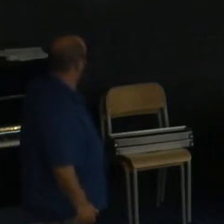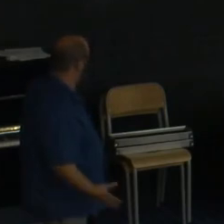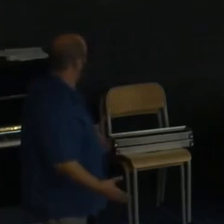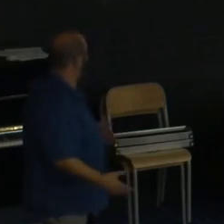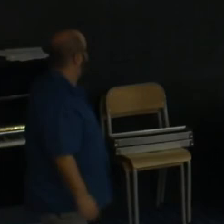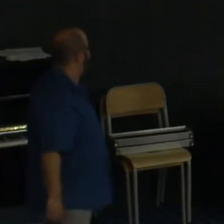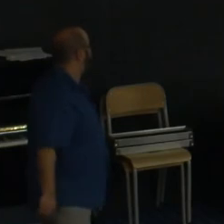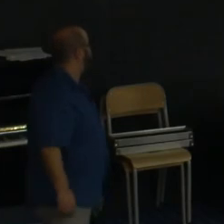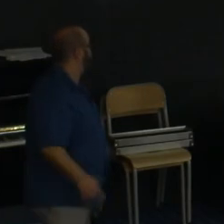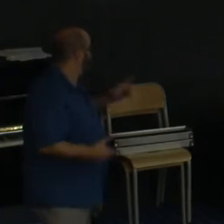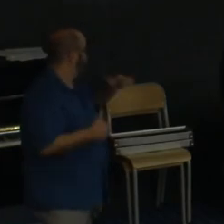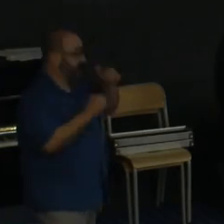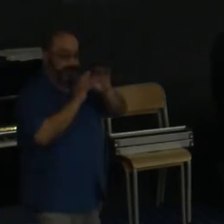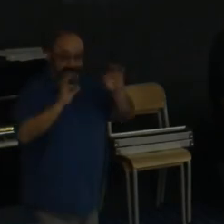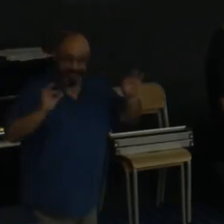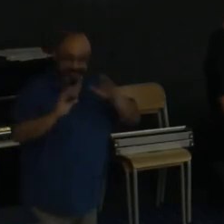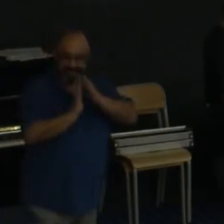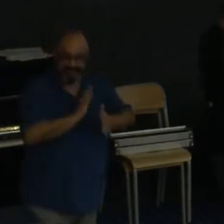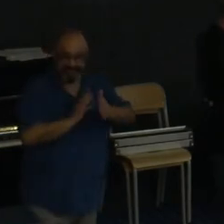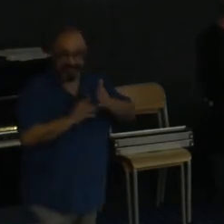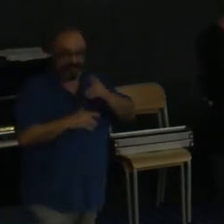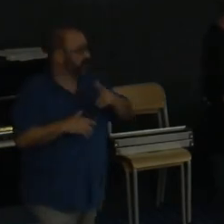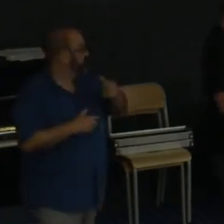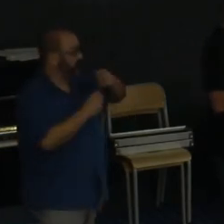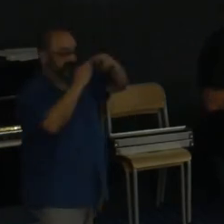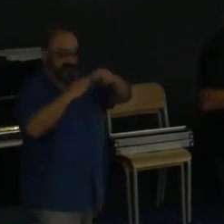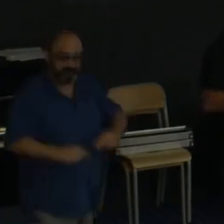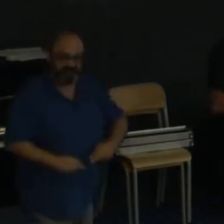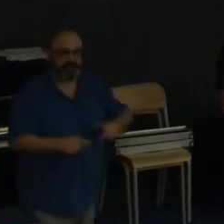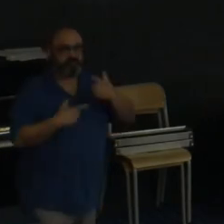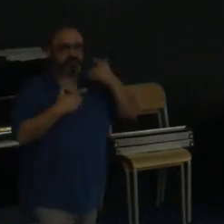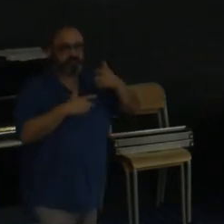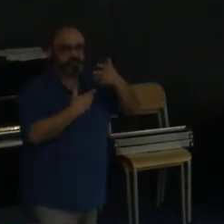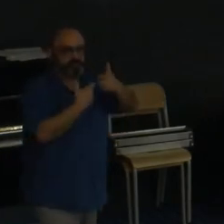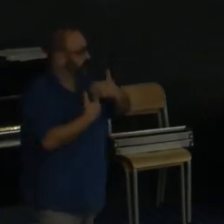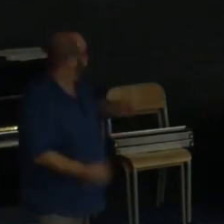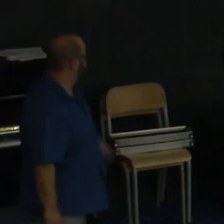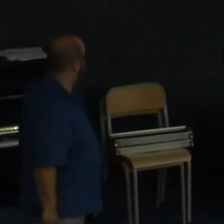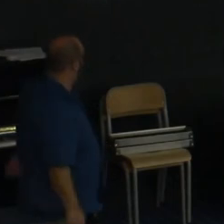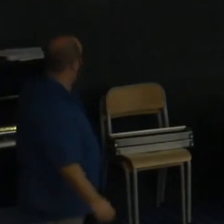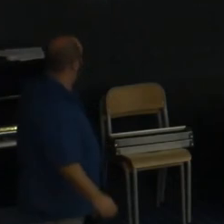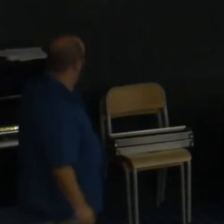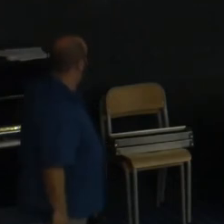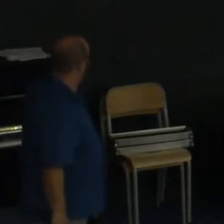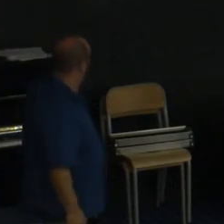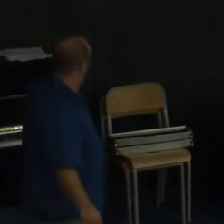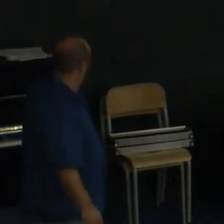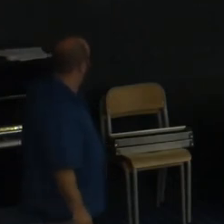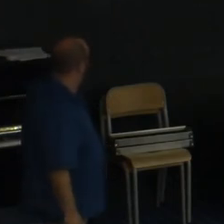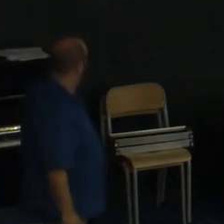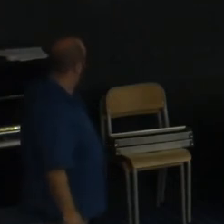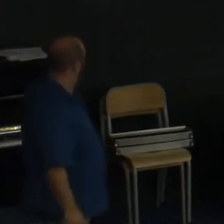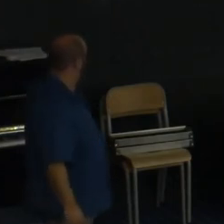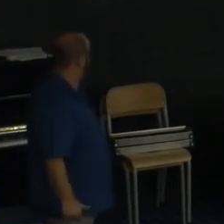Voilà. On est sur la toute première ligne directement de mon petit script. Le script n'est pas énorme, donc l'exemple va aller vite. Donc là, j'ai sur la première ligne. Si je m'amuse à faire